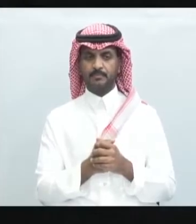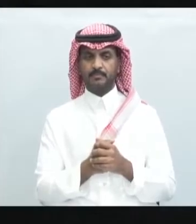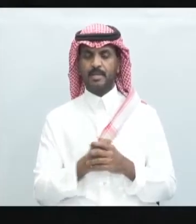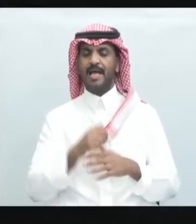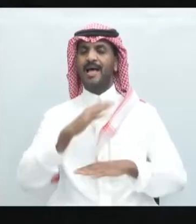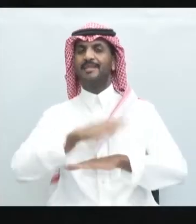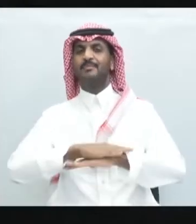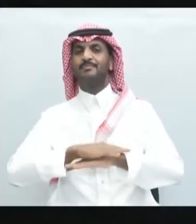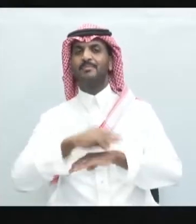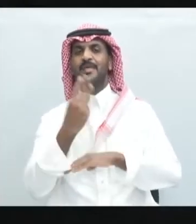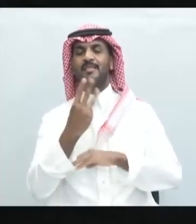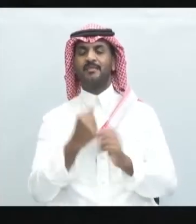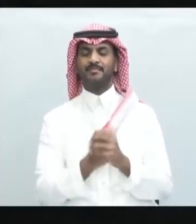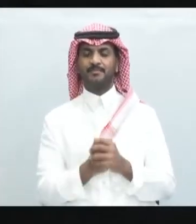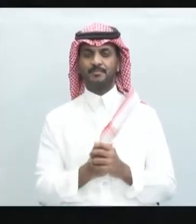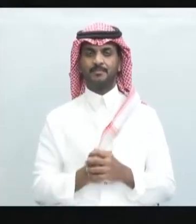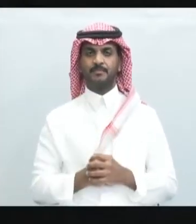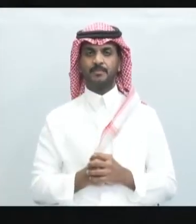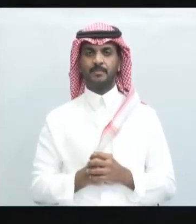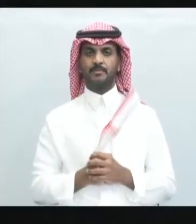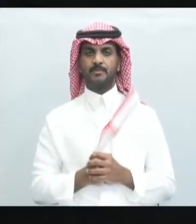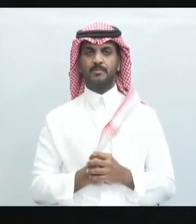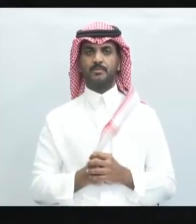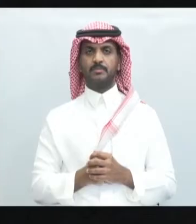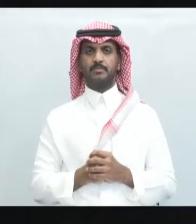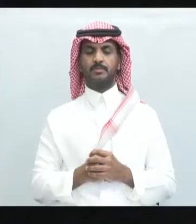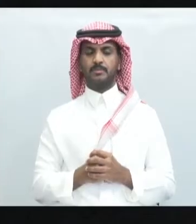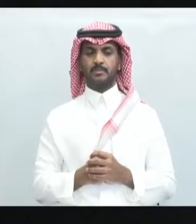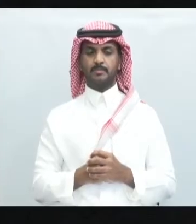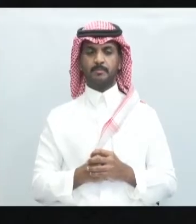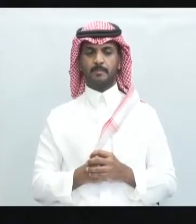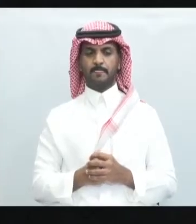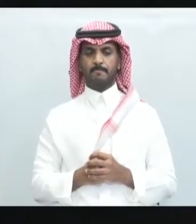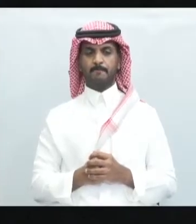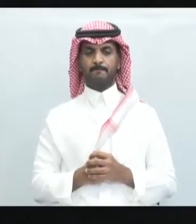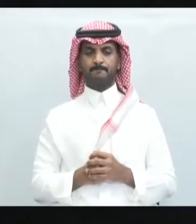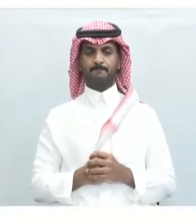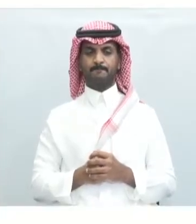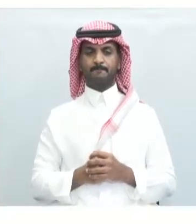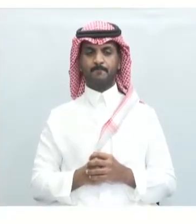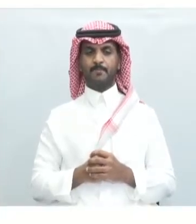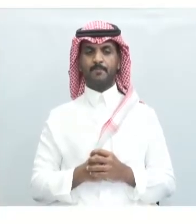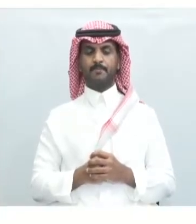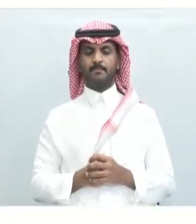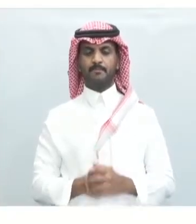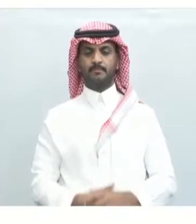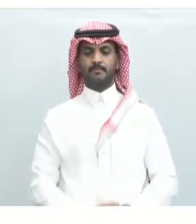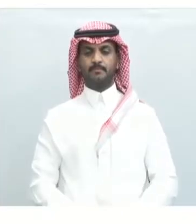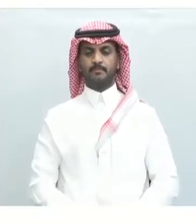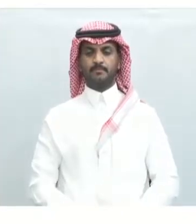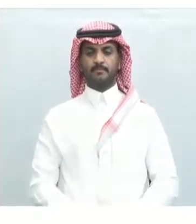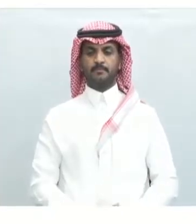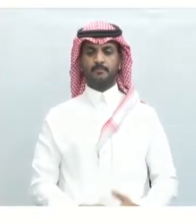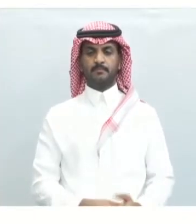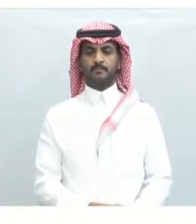ثلاثه اداب وردت عنه صلى الله عليه وسلم ثلاثه اداب من هدي النبي صلى الله عليه